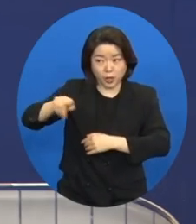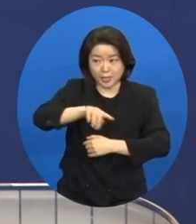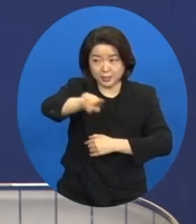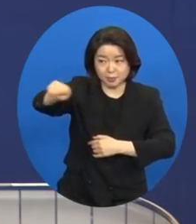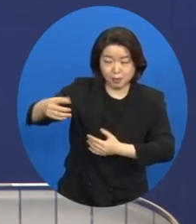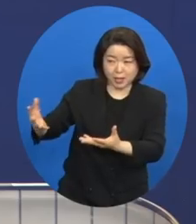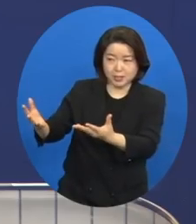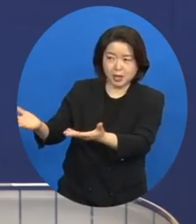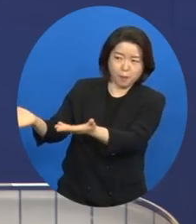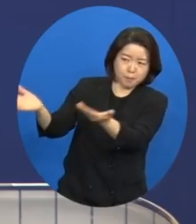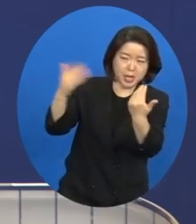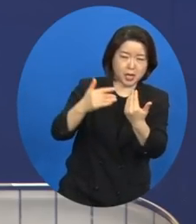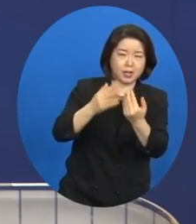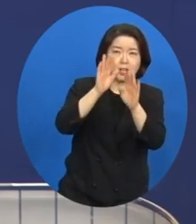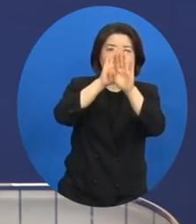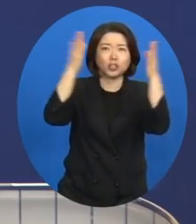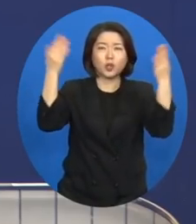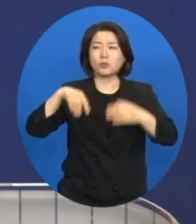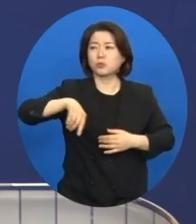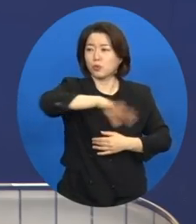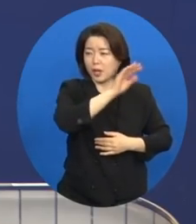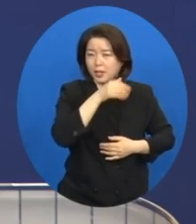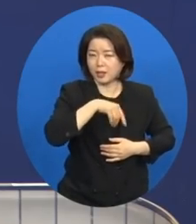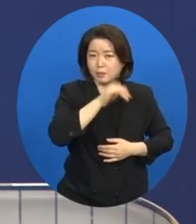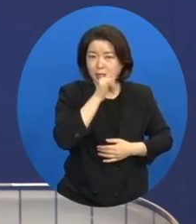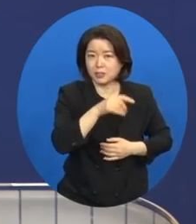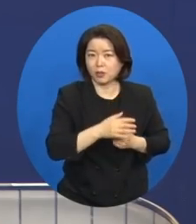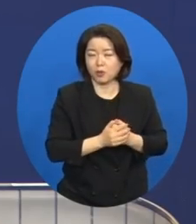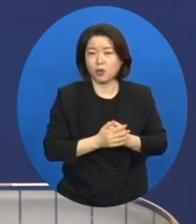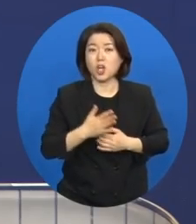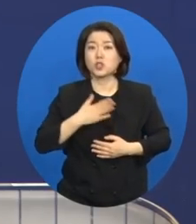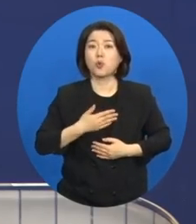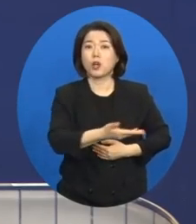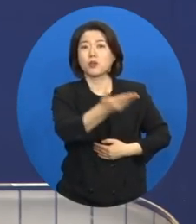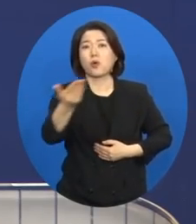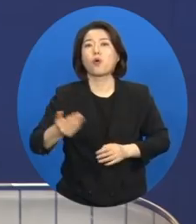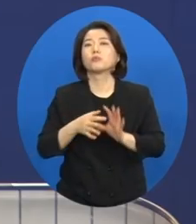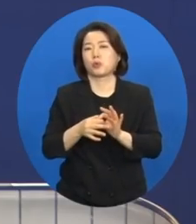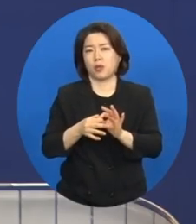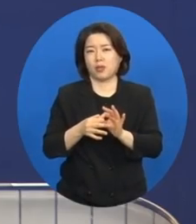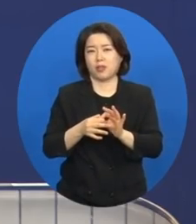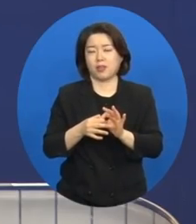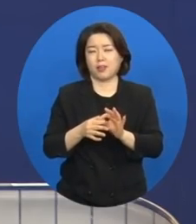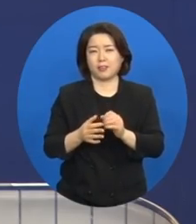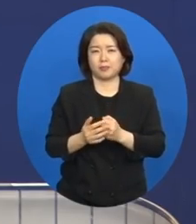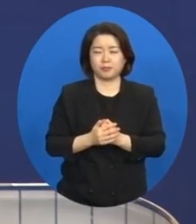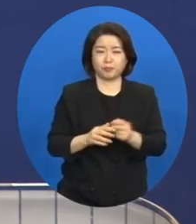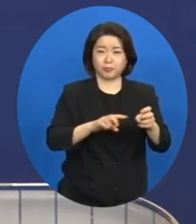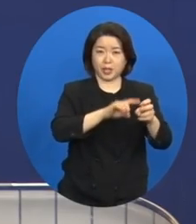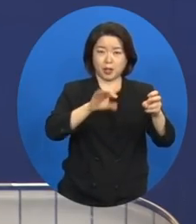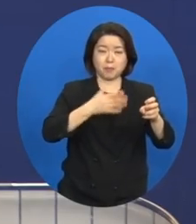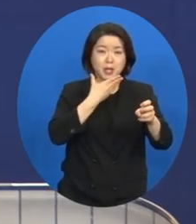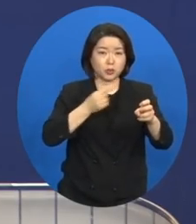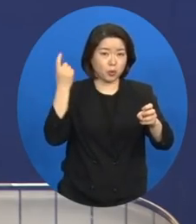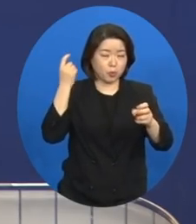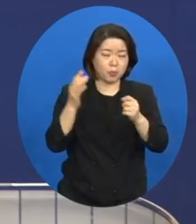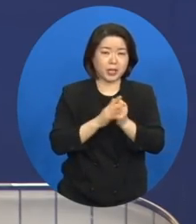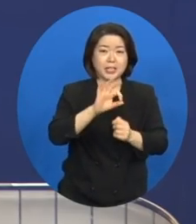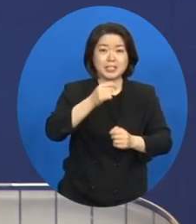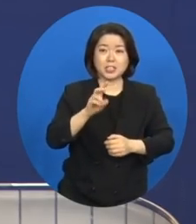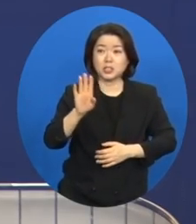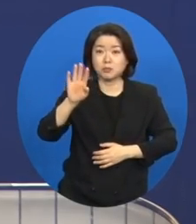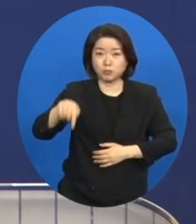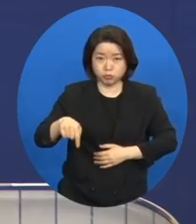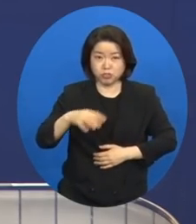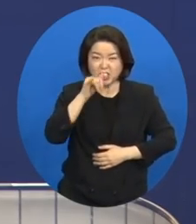천국의 문으로 인도하게 될 것이라는 겁니다. 누구를 통해서요? 저희 여러분들을 통해서. 마태복음 16장에 음부라는 단어가 나와요. 영어로